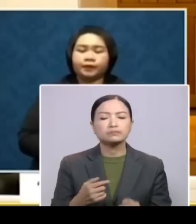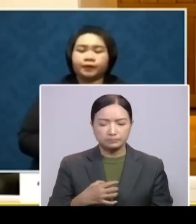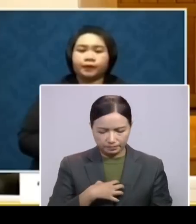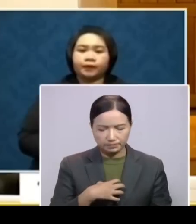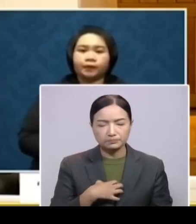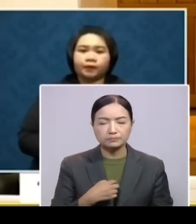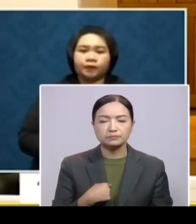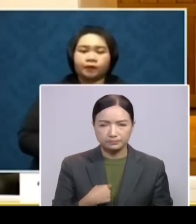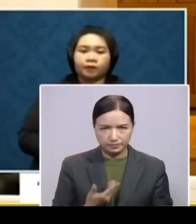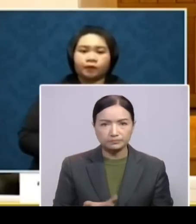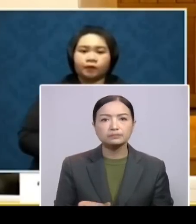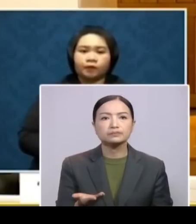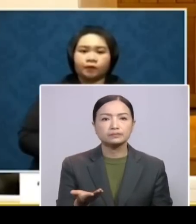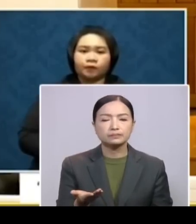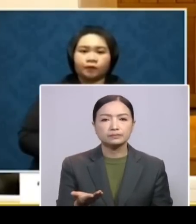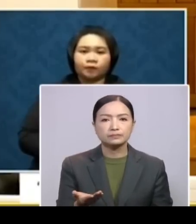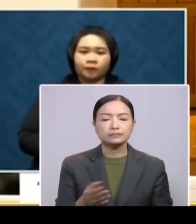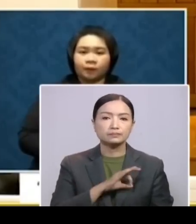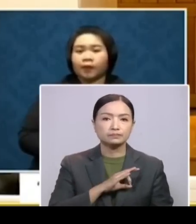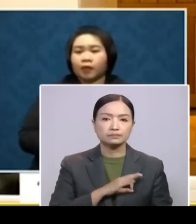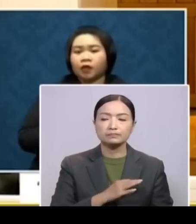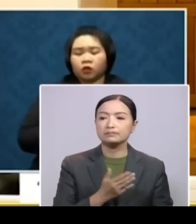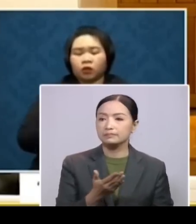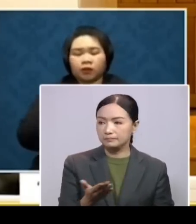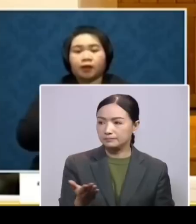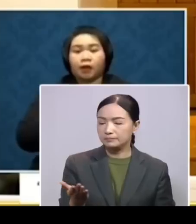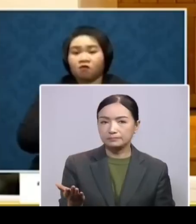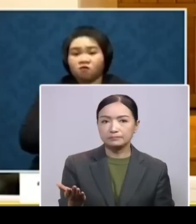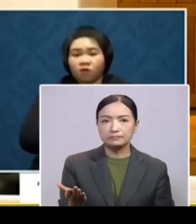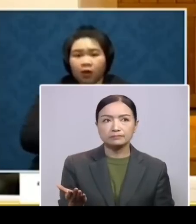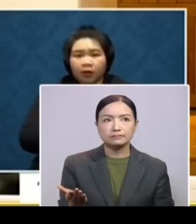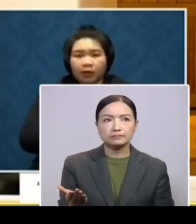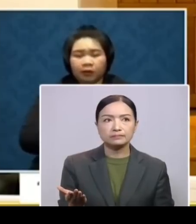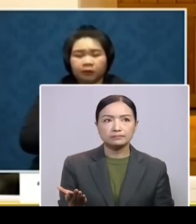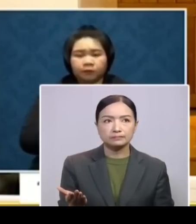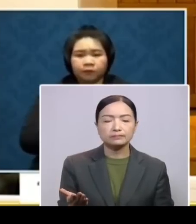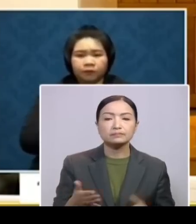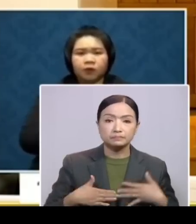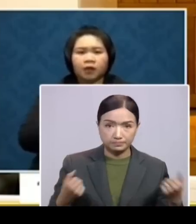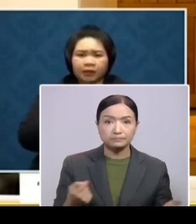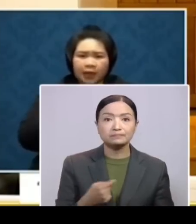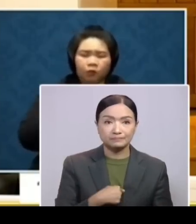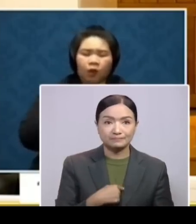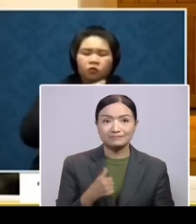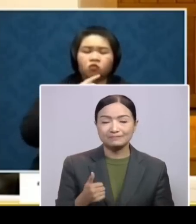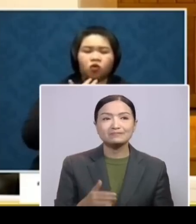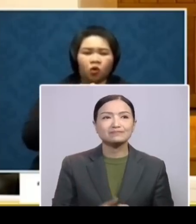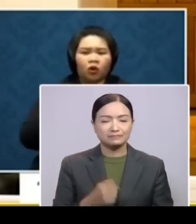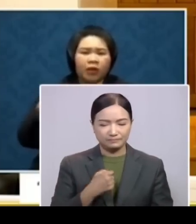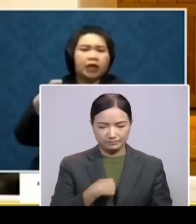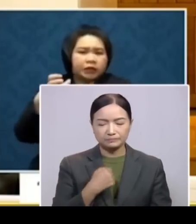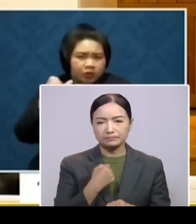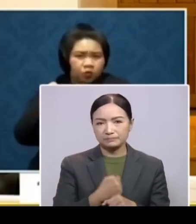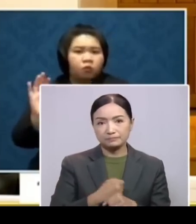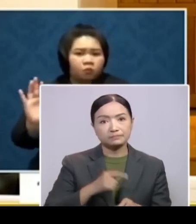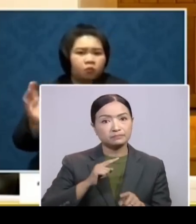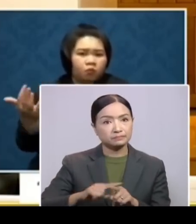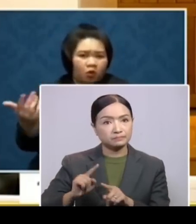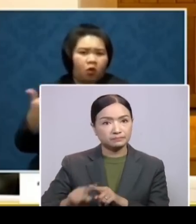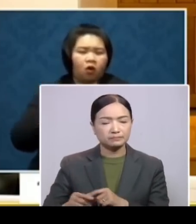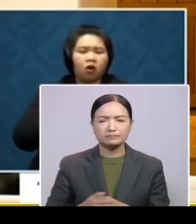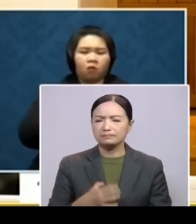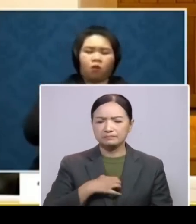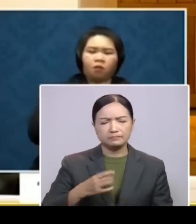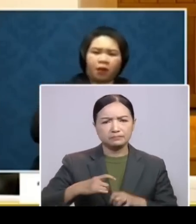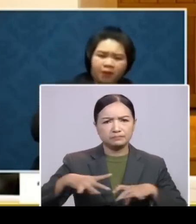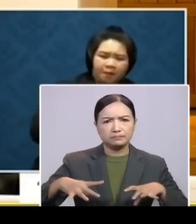จะให้สมาชิกสบายใจได้ผมทำทุกอย่างนะครับไม่อยากที่จะไป